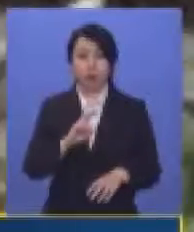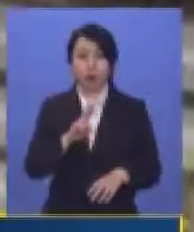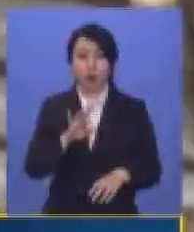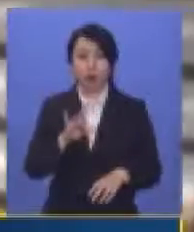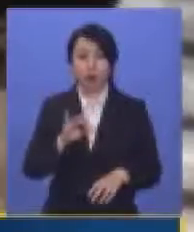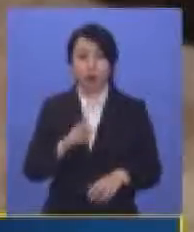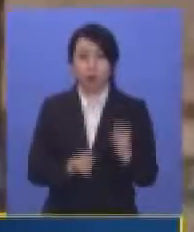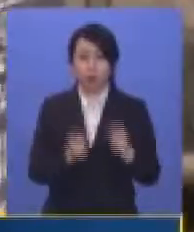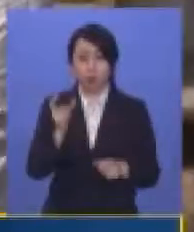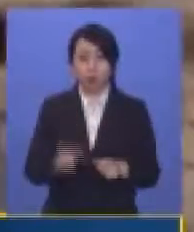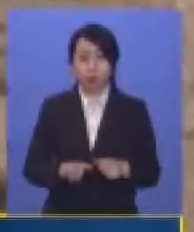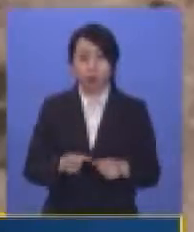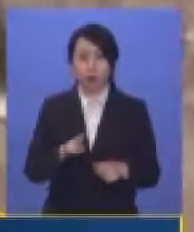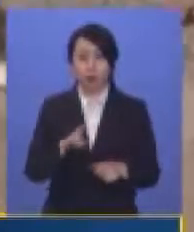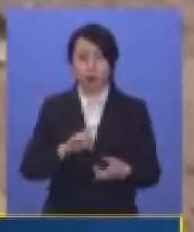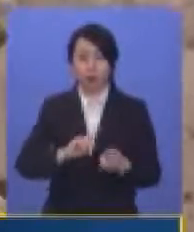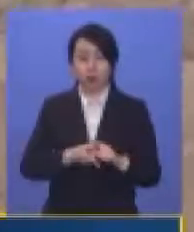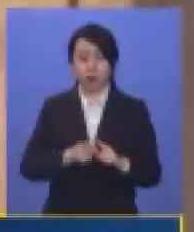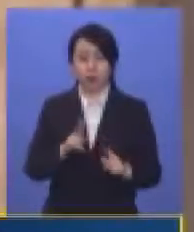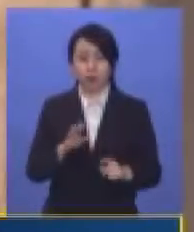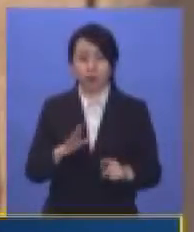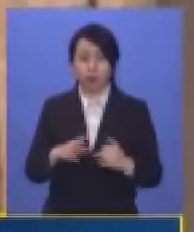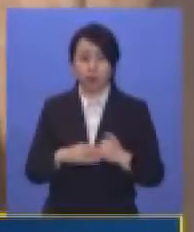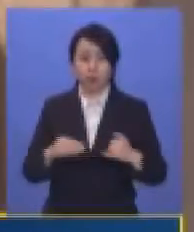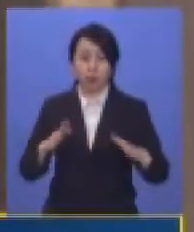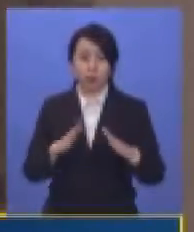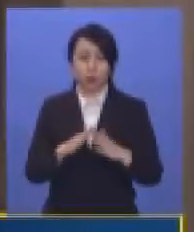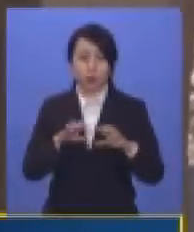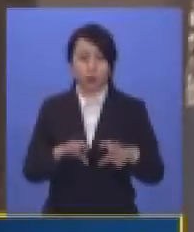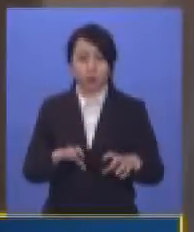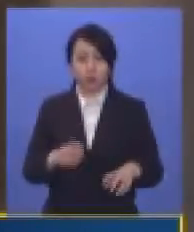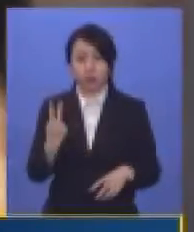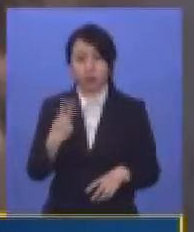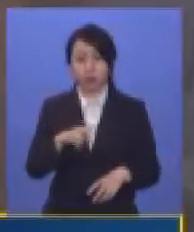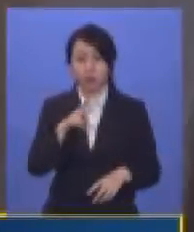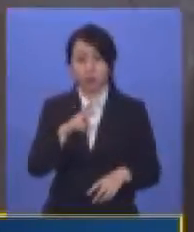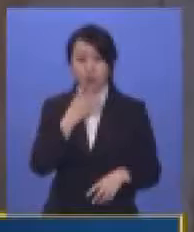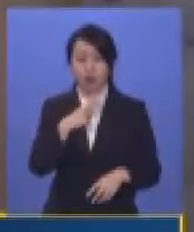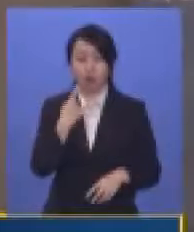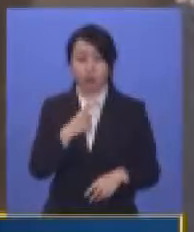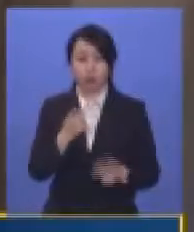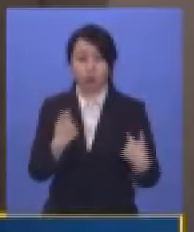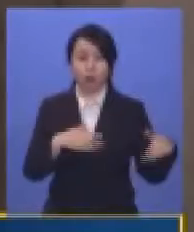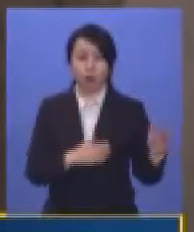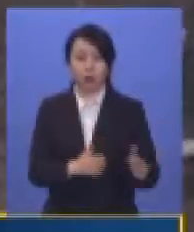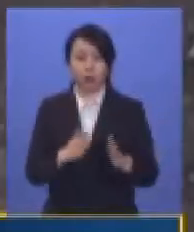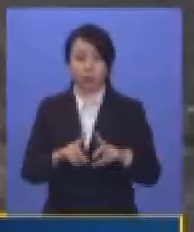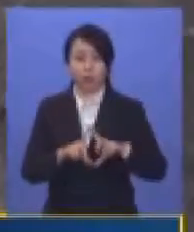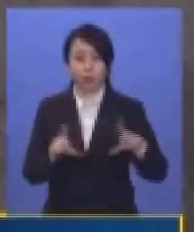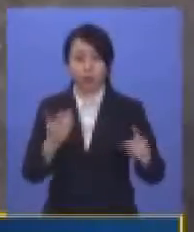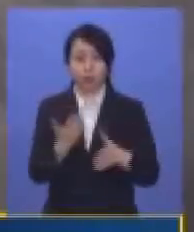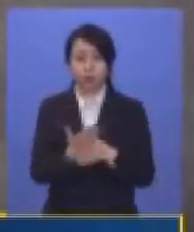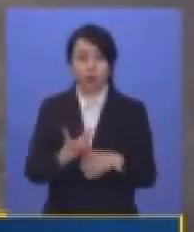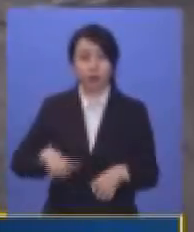Королева, руководитель приюта, даже сменила свою квартиру на частный дом, ведь собак у нее уже 20. Отмечает, что организовать это учреждение помогали